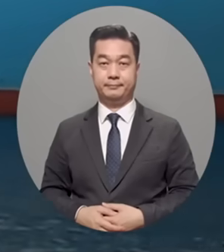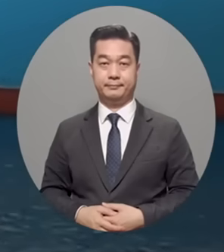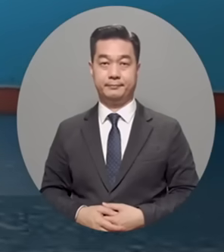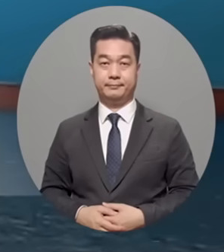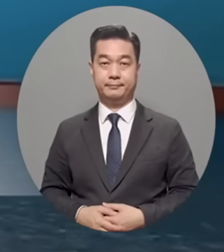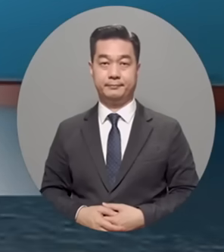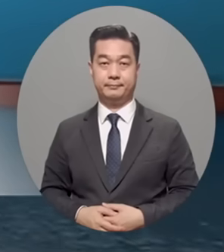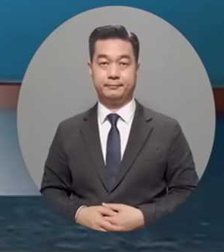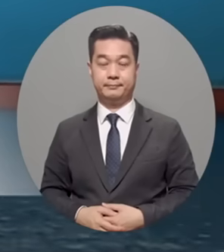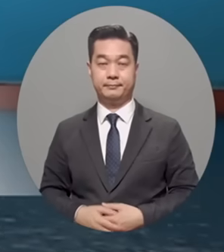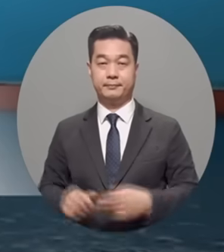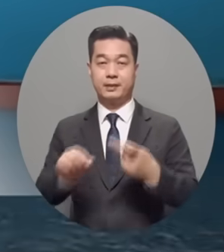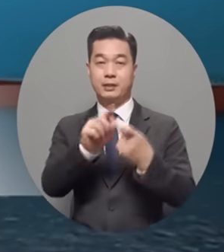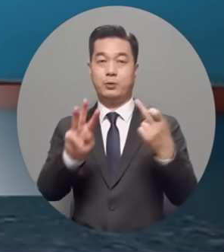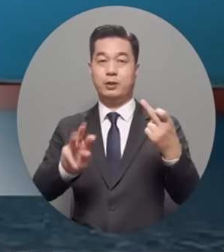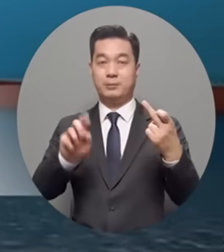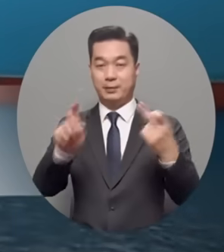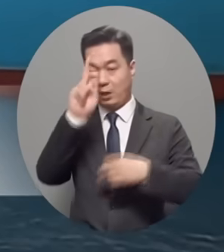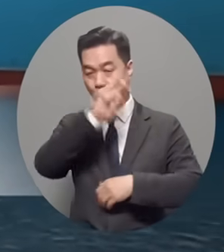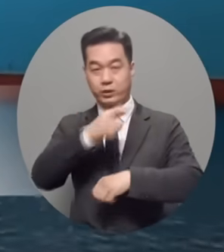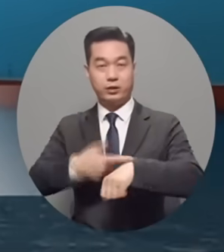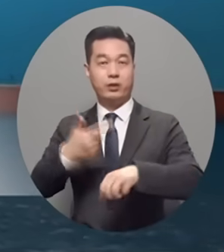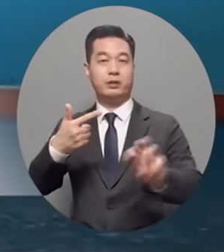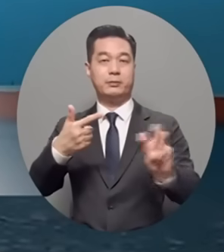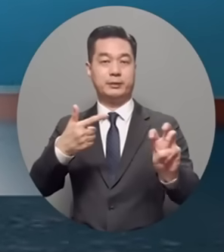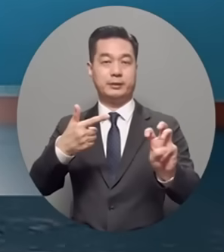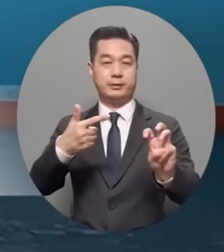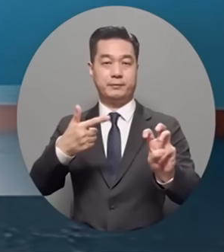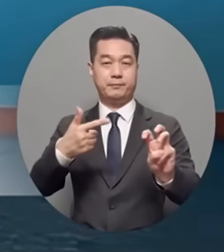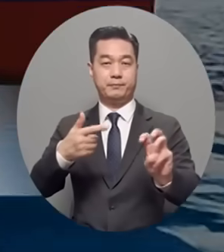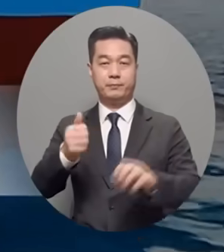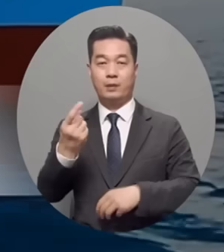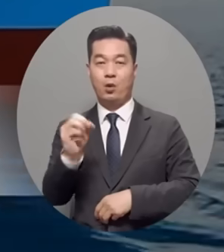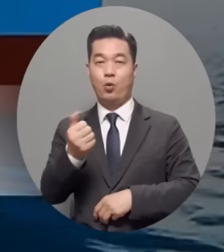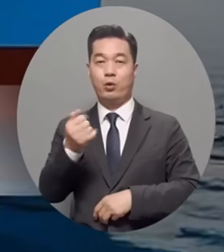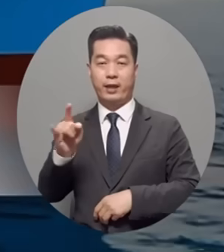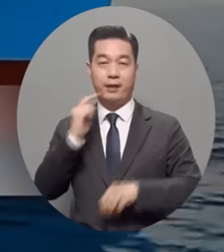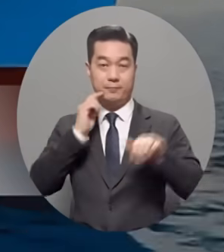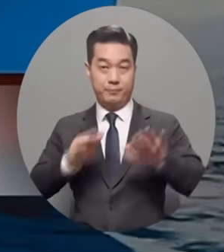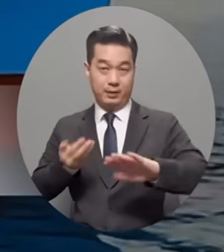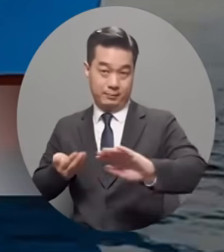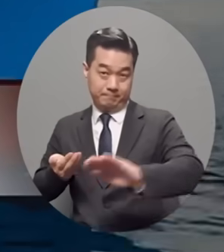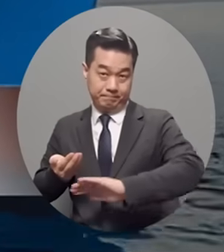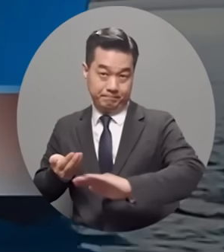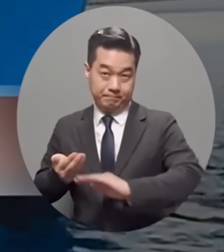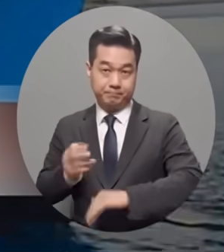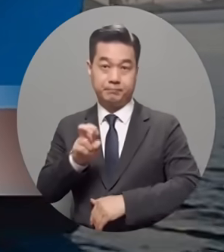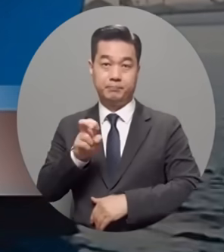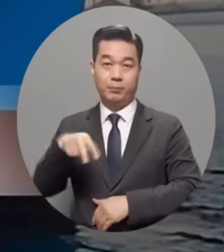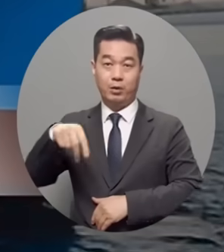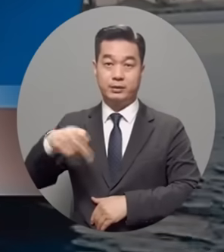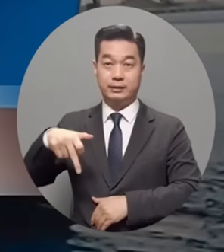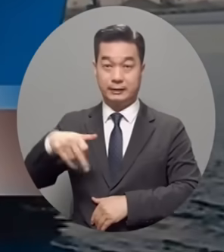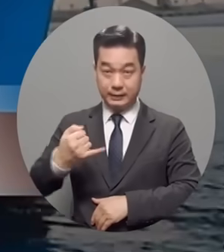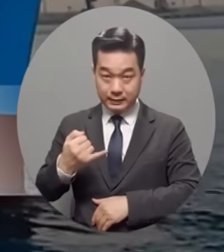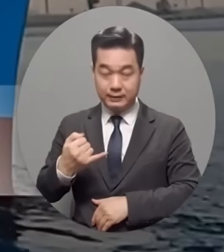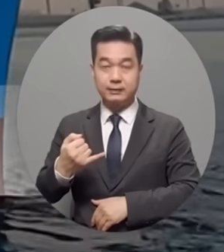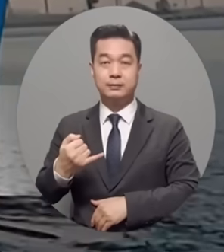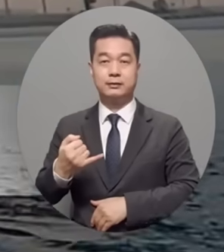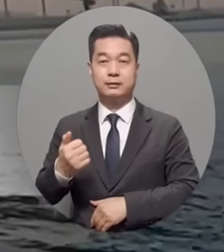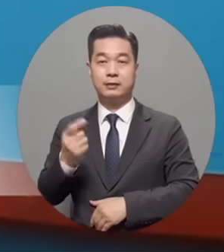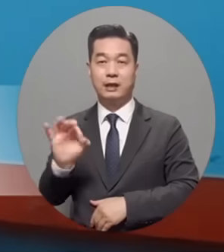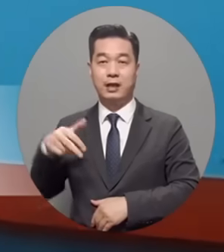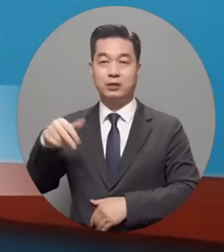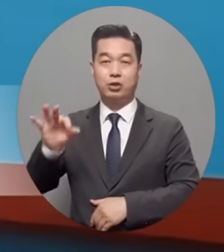현지 시간 31일 오전 6시 30분, 홍해를 지나던 세계 2위 해운업체 머스크의 컨테이너선 머스크